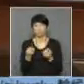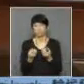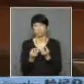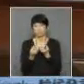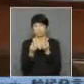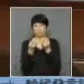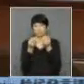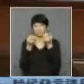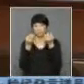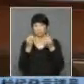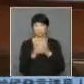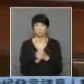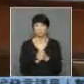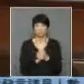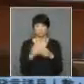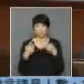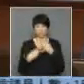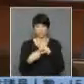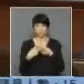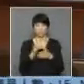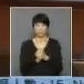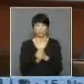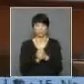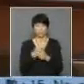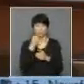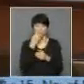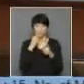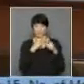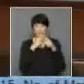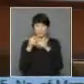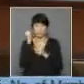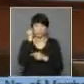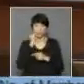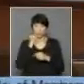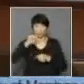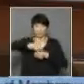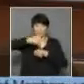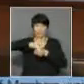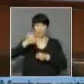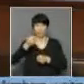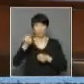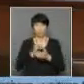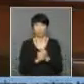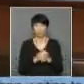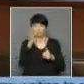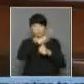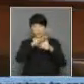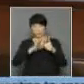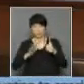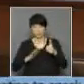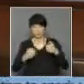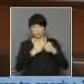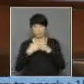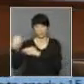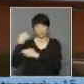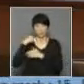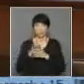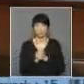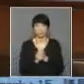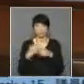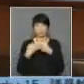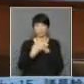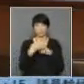化。第二，香港人口老化加速，嚴重影響持續競爭力。第